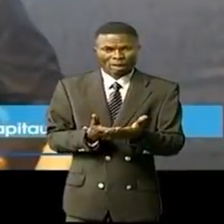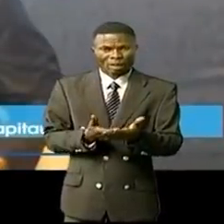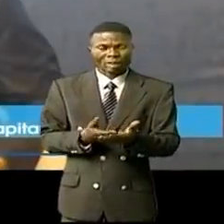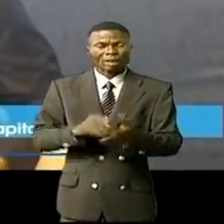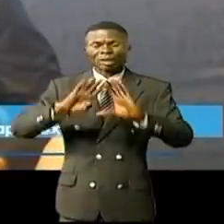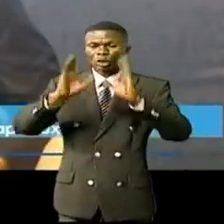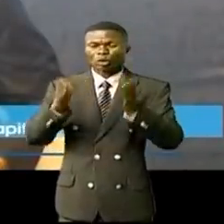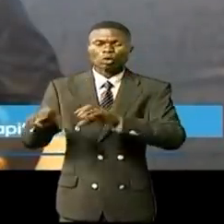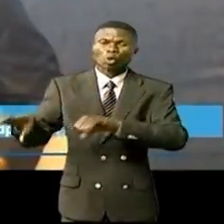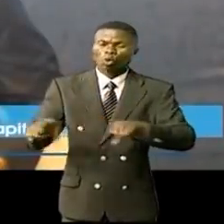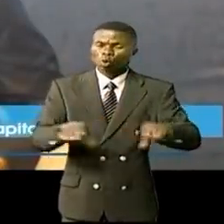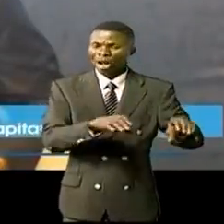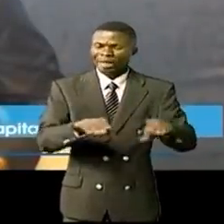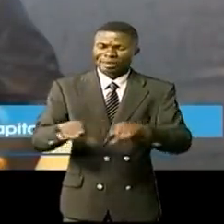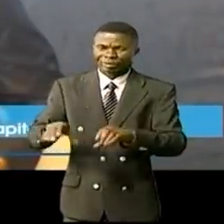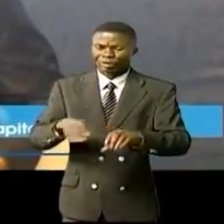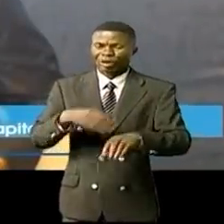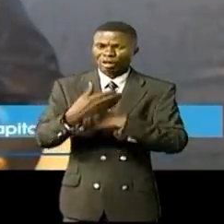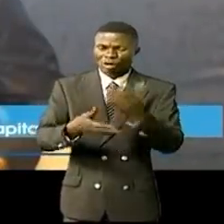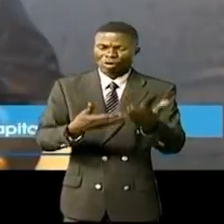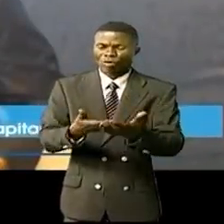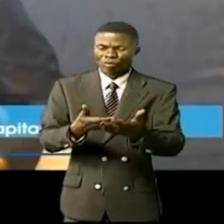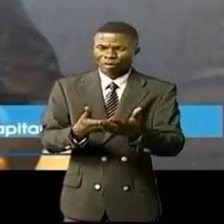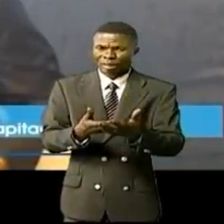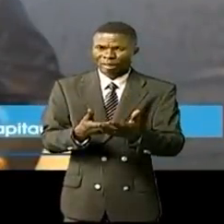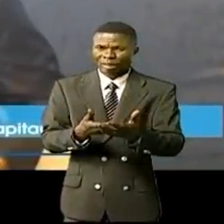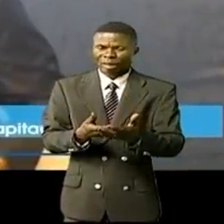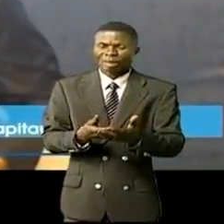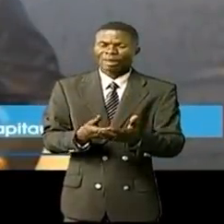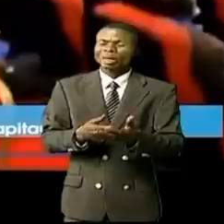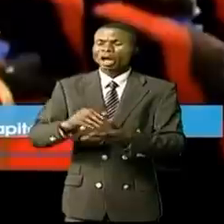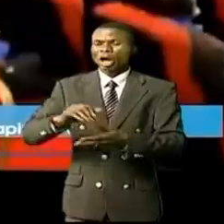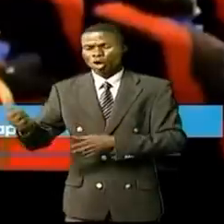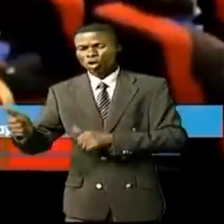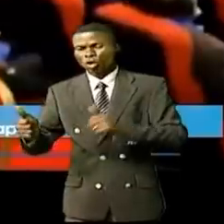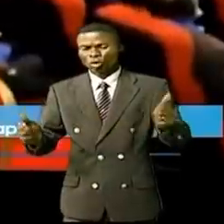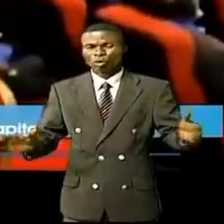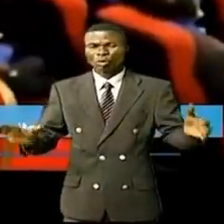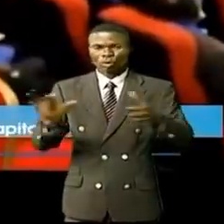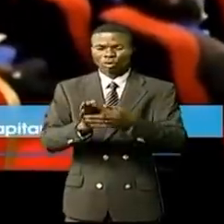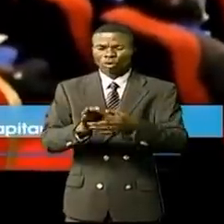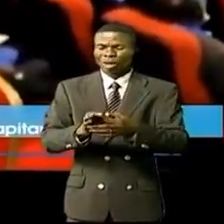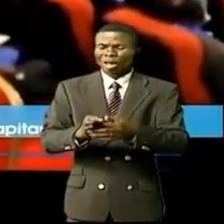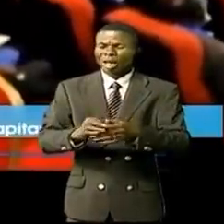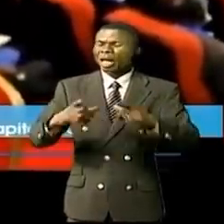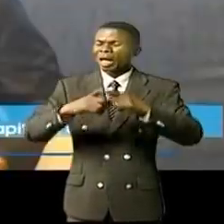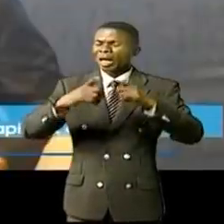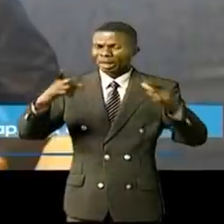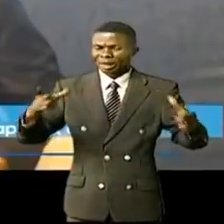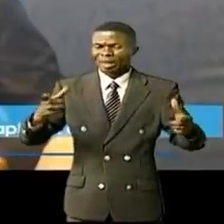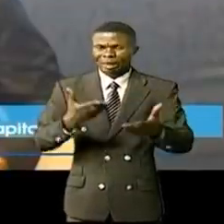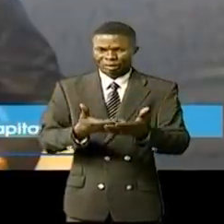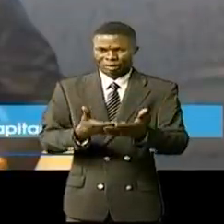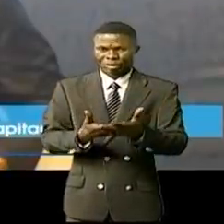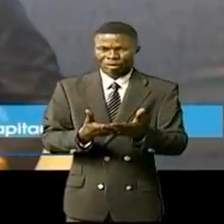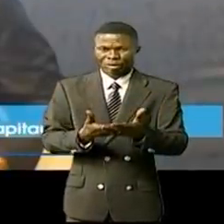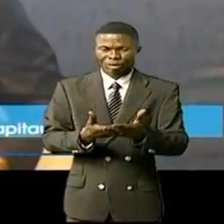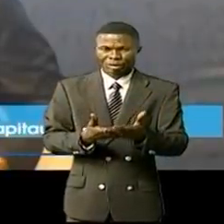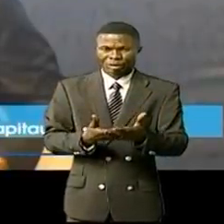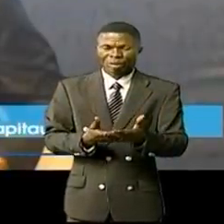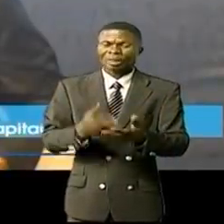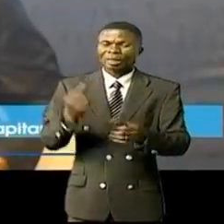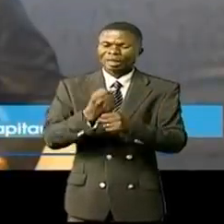les activités connexes et annexes aux grandes activités, ça veut dire la